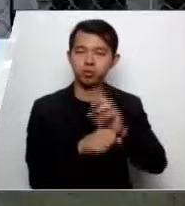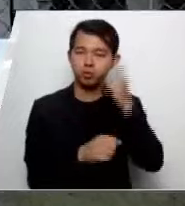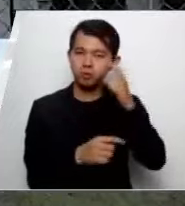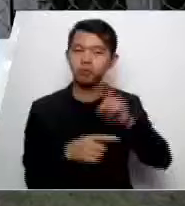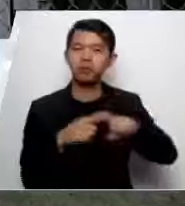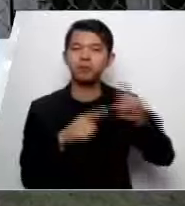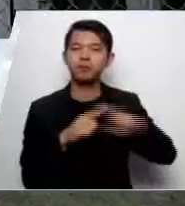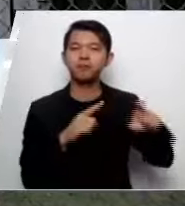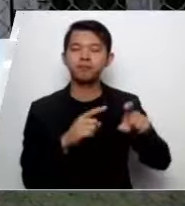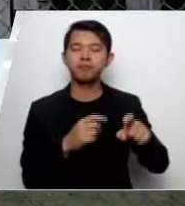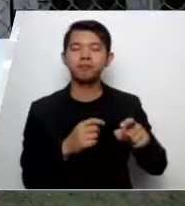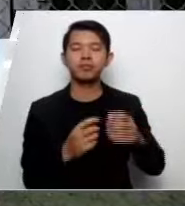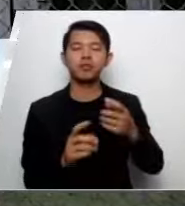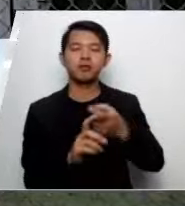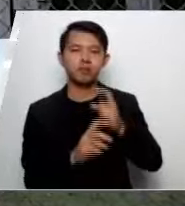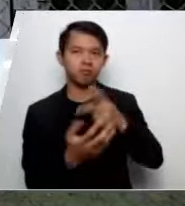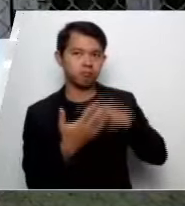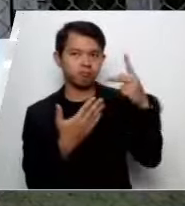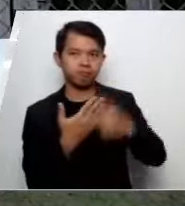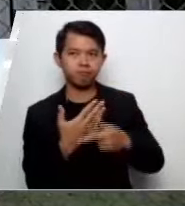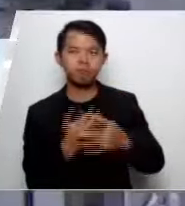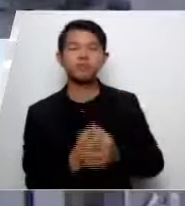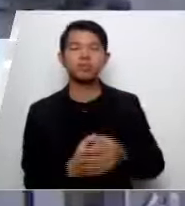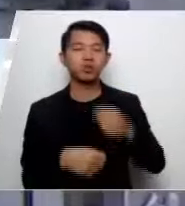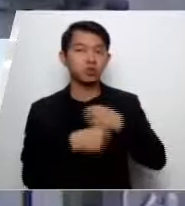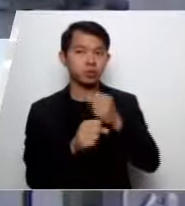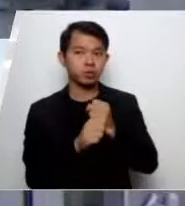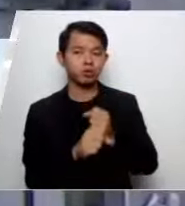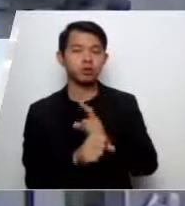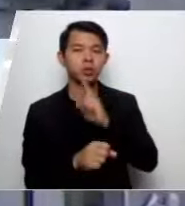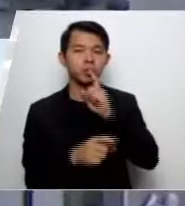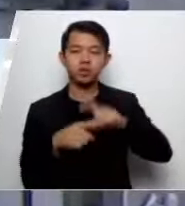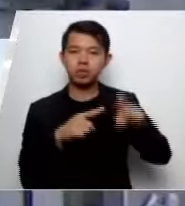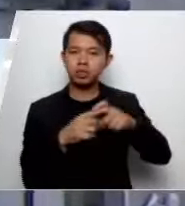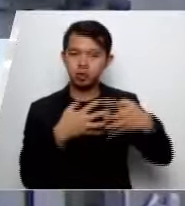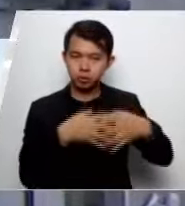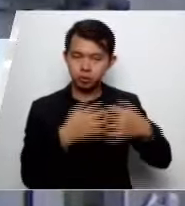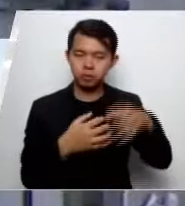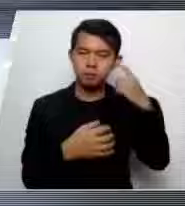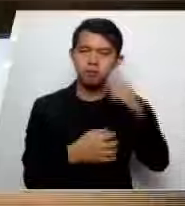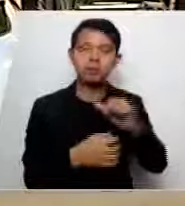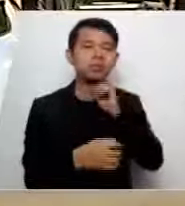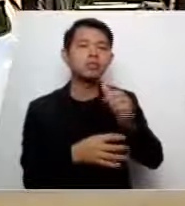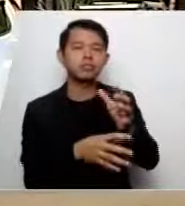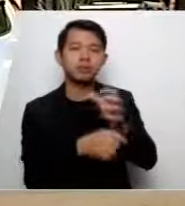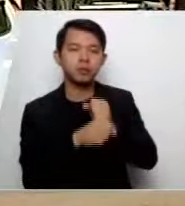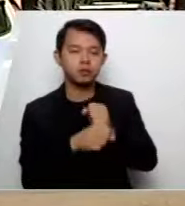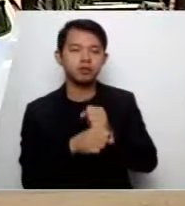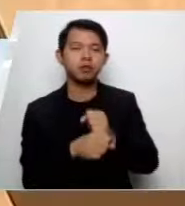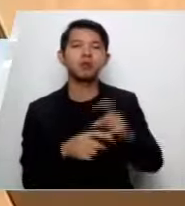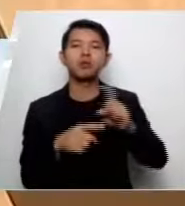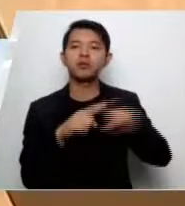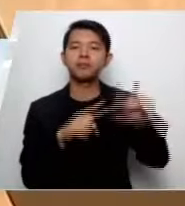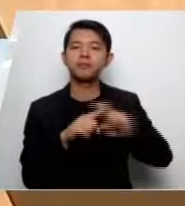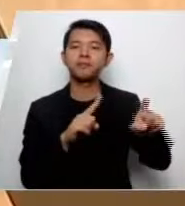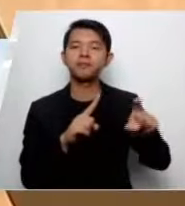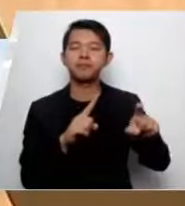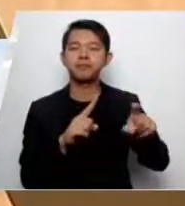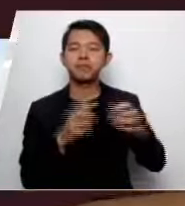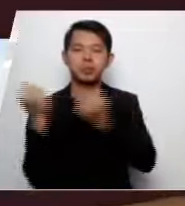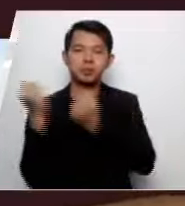program. Ang paggamit nila ng generator ay para hindi na sila makaagaw sa kinakapos na supply ng kuryente. May payo ang Energy Department